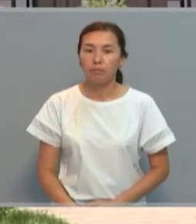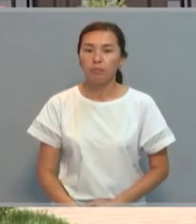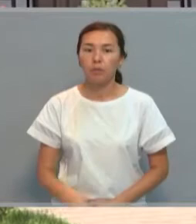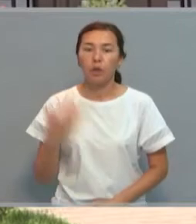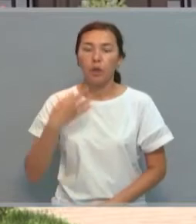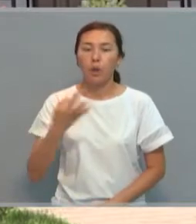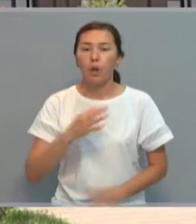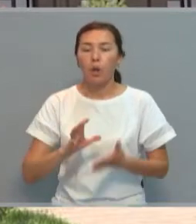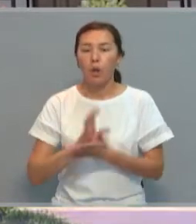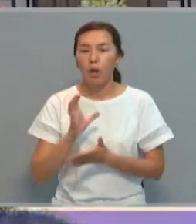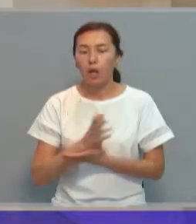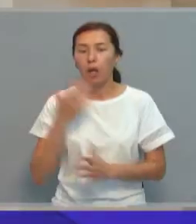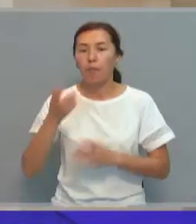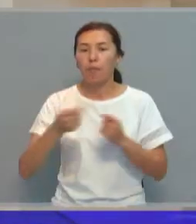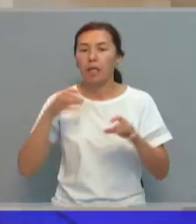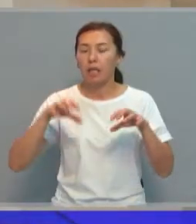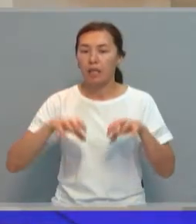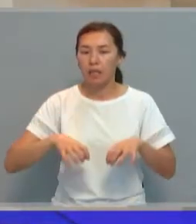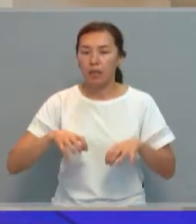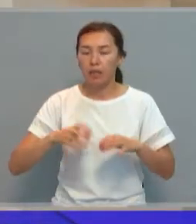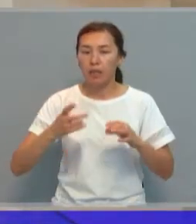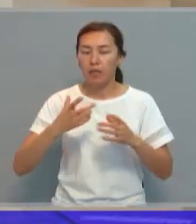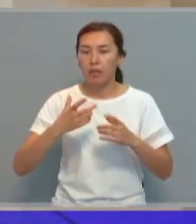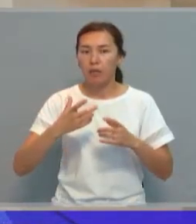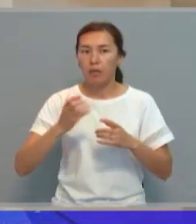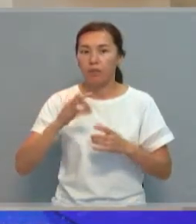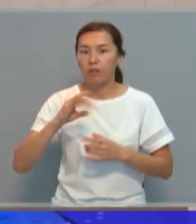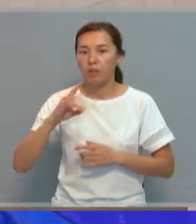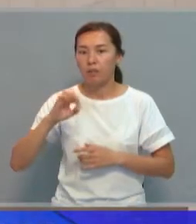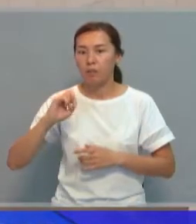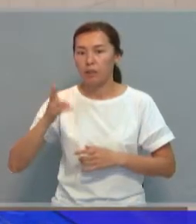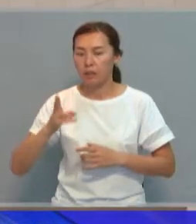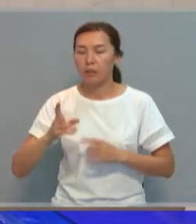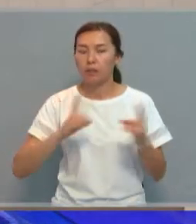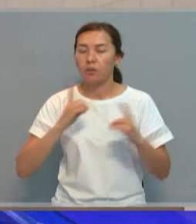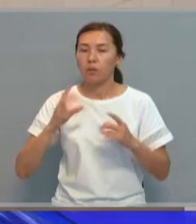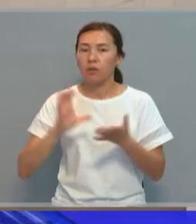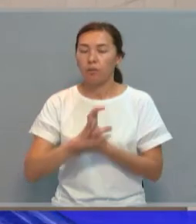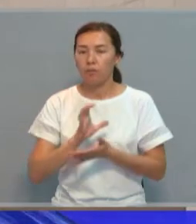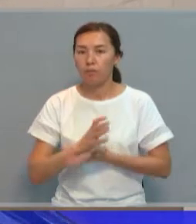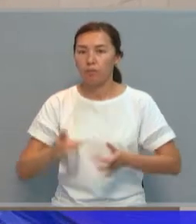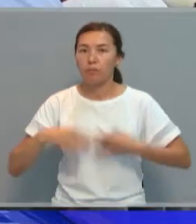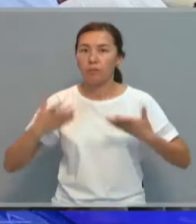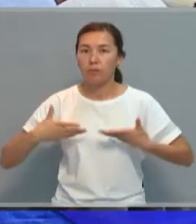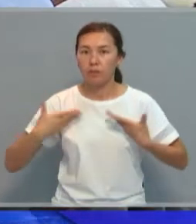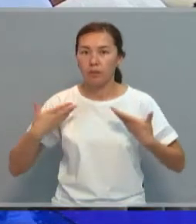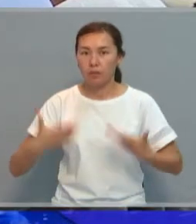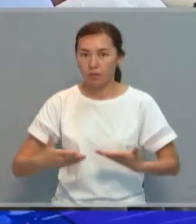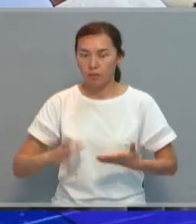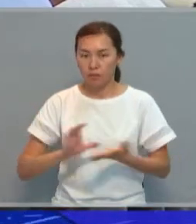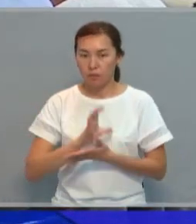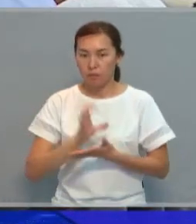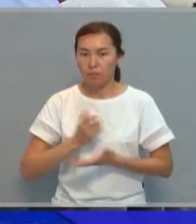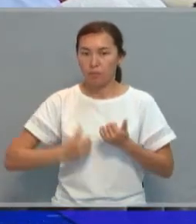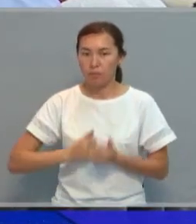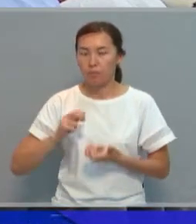Түркістан облыстық журналистер одағының басқарма төрағасы, белгілі журналист Тұтқабай Фазылбек жиында бақ өкілдерін төл мерекелермен құттықтап, журналист